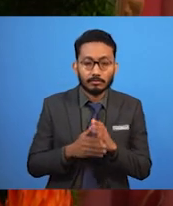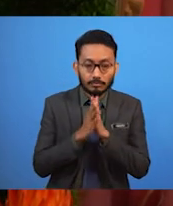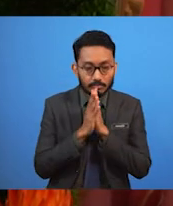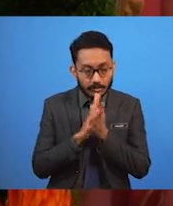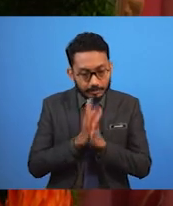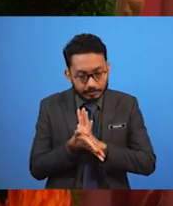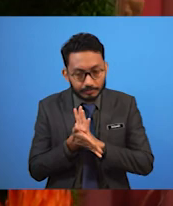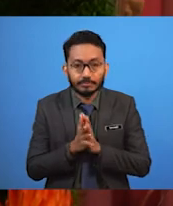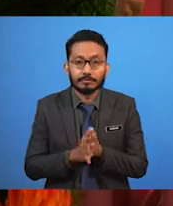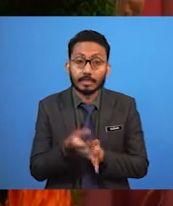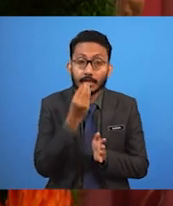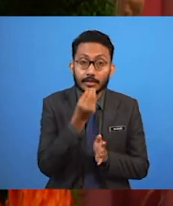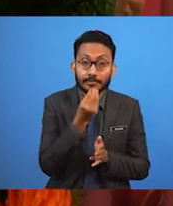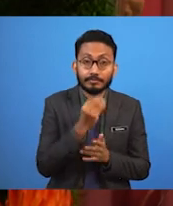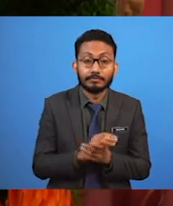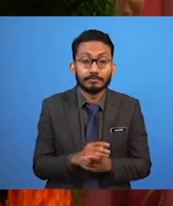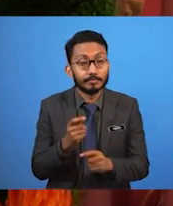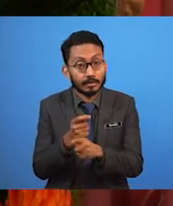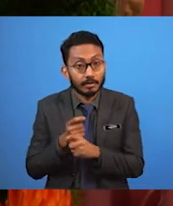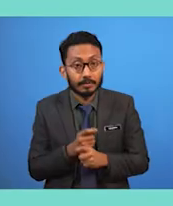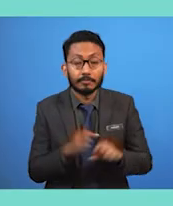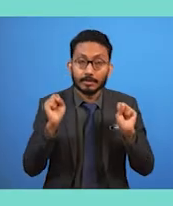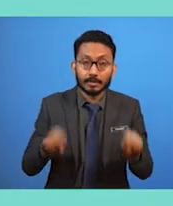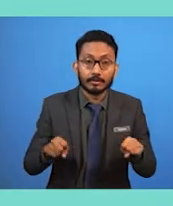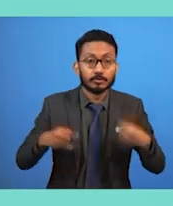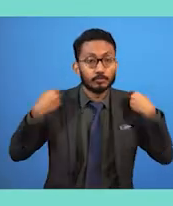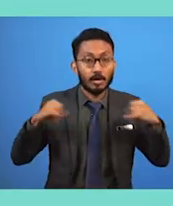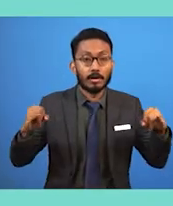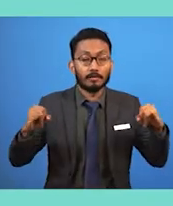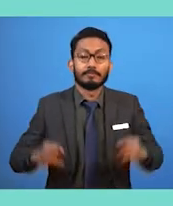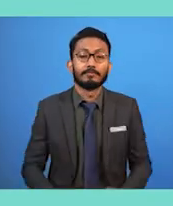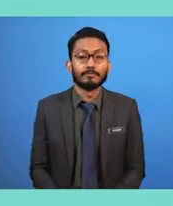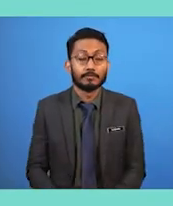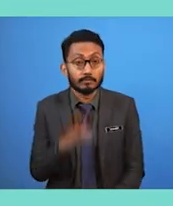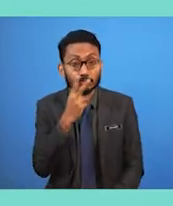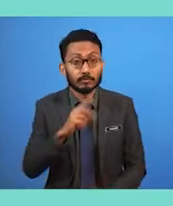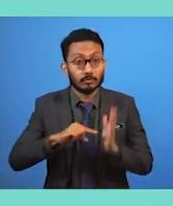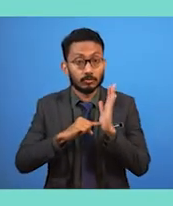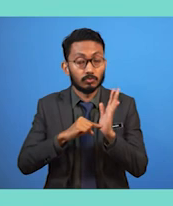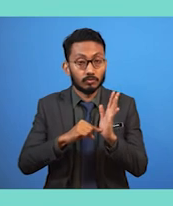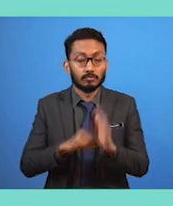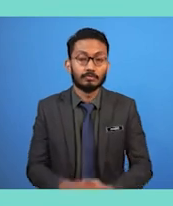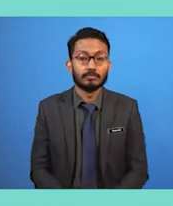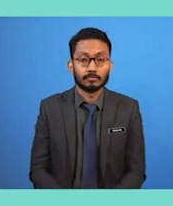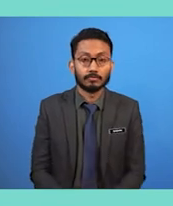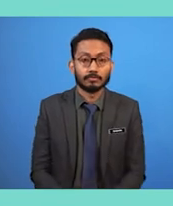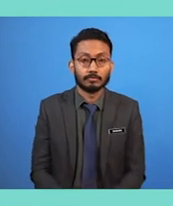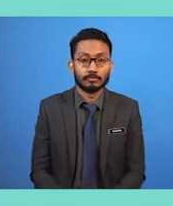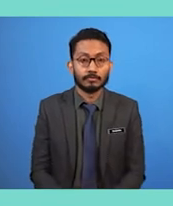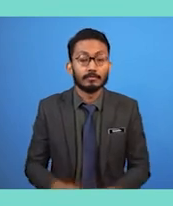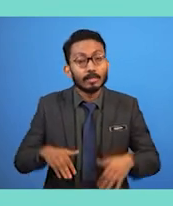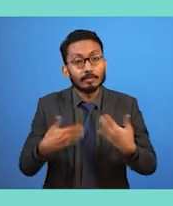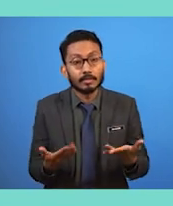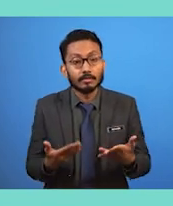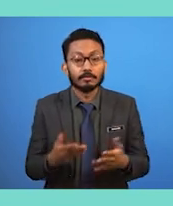sebagai stok makanan ternakan dan boleh dijual. Paparan menunjukkan bagaimana ia disimpan.